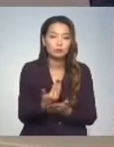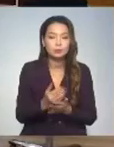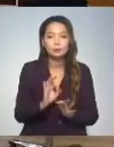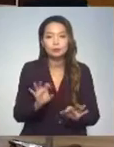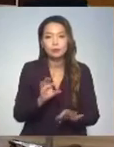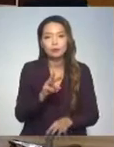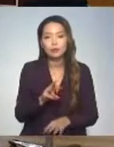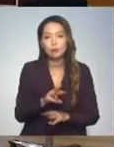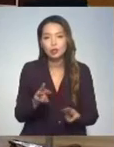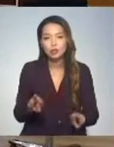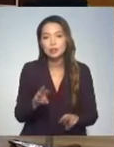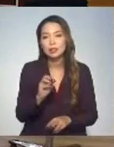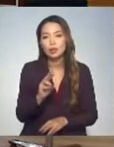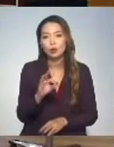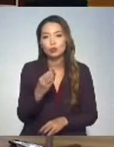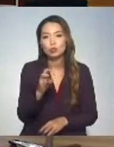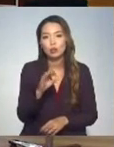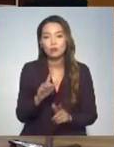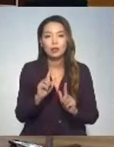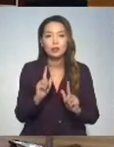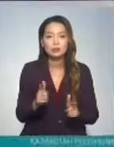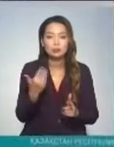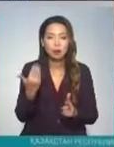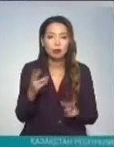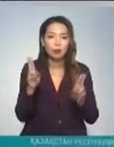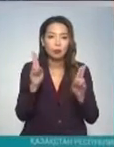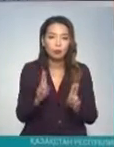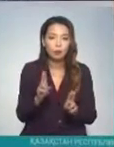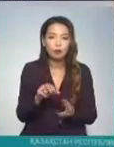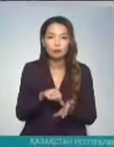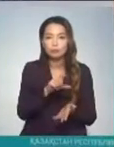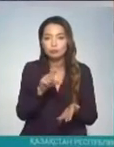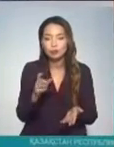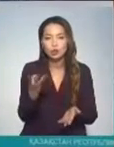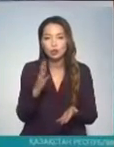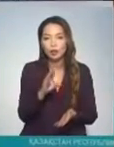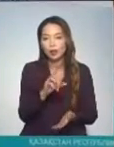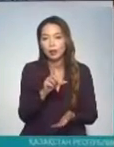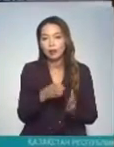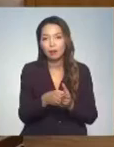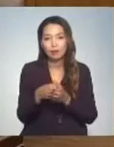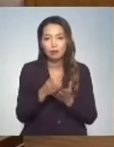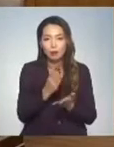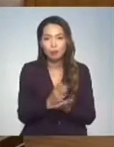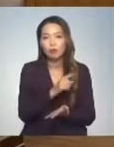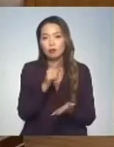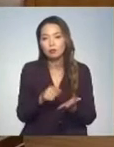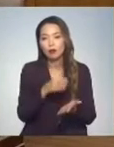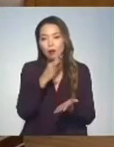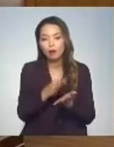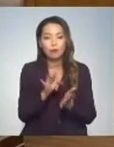спикер Мажилиса Ерлан Кошанов. Согласно регламенту, дебаты пройдут в 4 этапа, один из которых представляет собой вопросы от